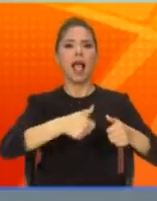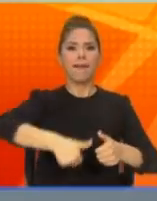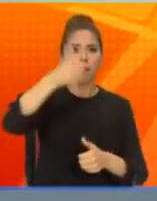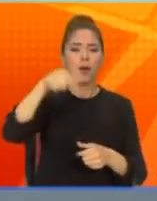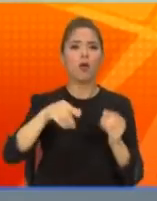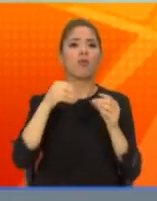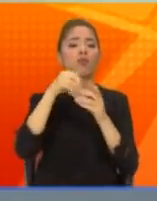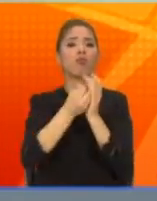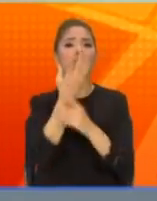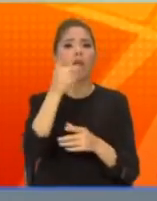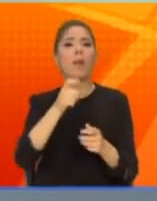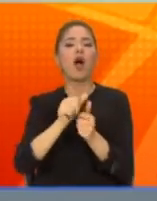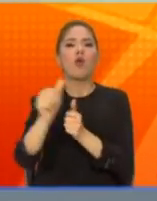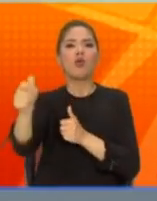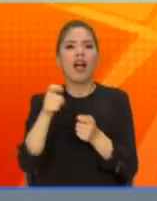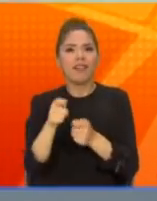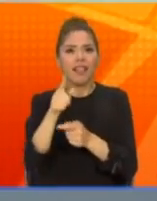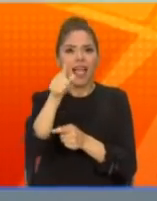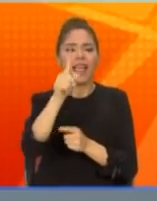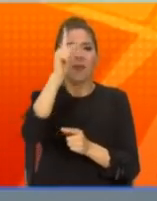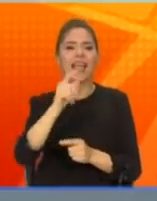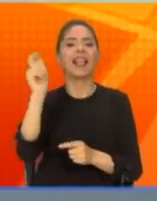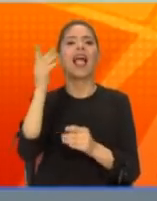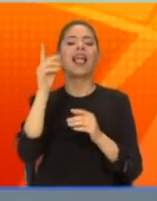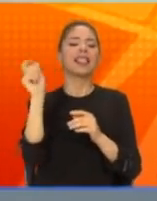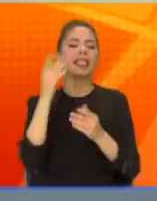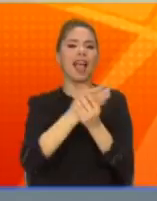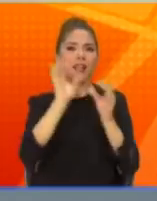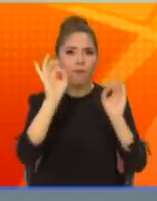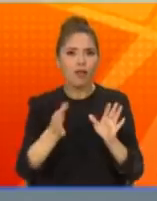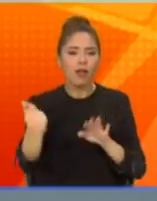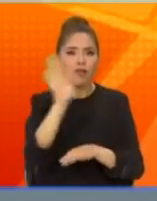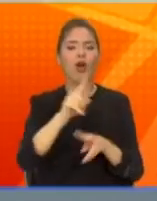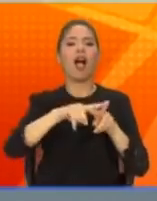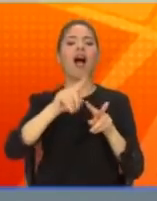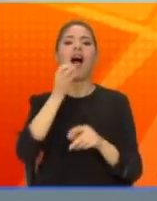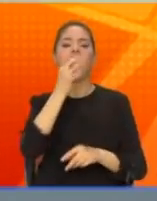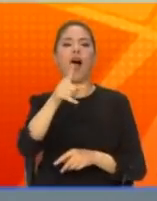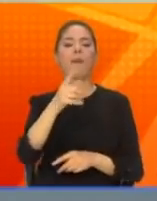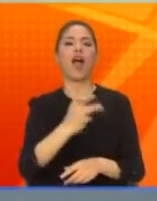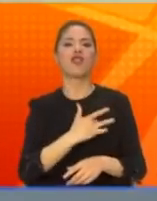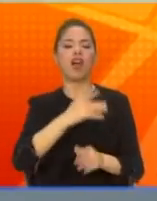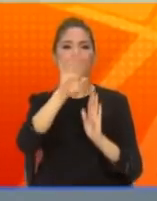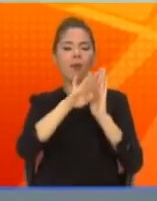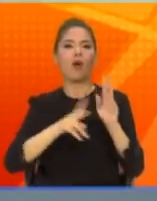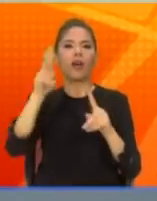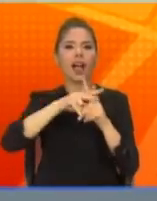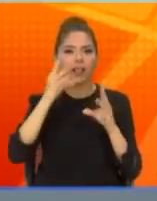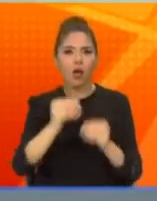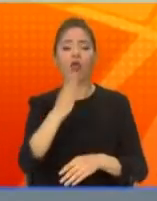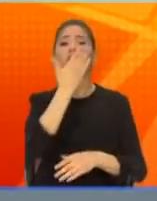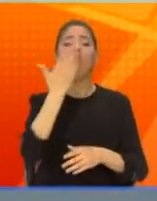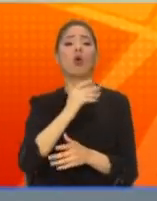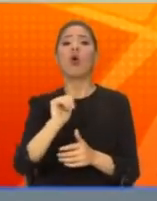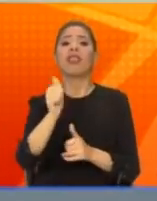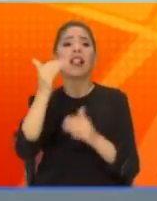bu sabah uzaktan eğitimin ilk dersleri çaldıktan hemen sonra A Haber canlı yayının konuydu. O soruya da, yani okullar ne